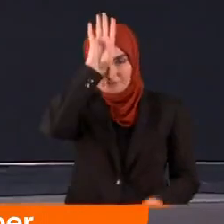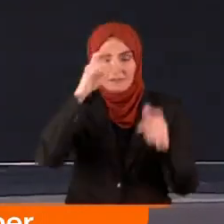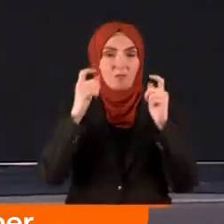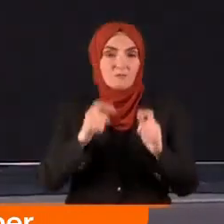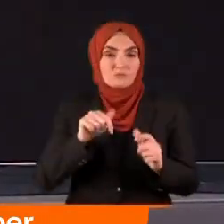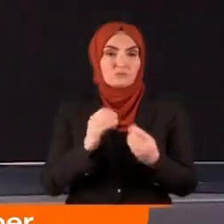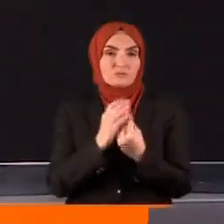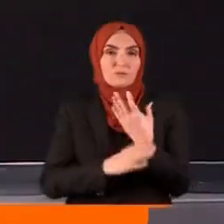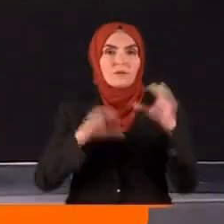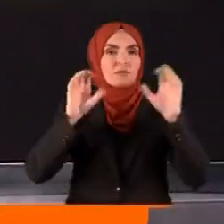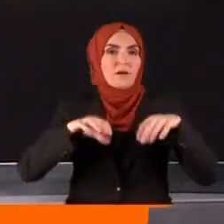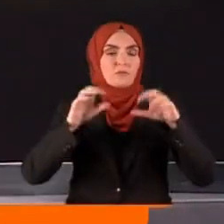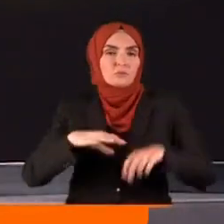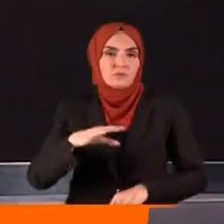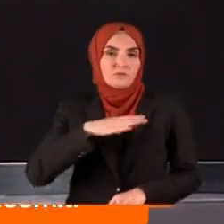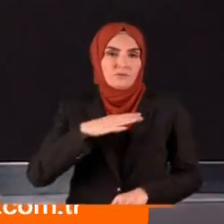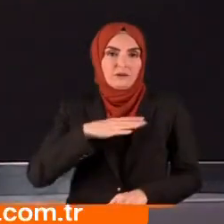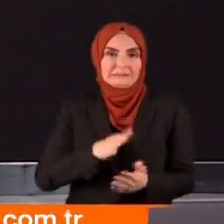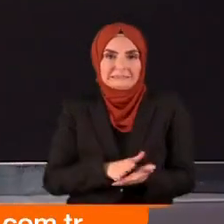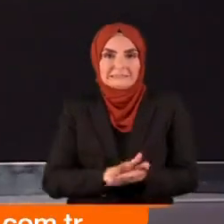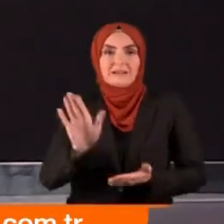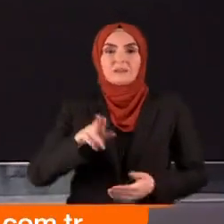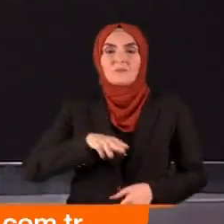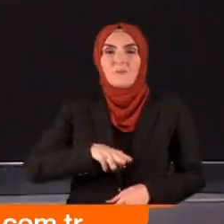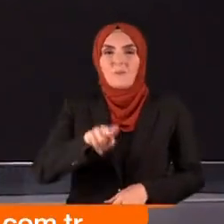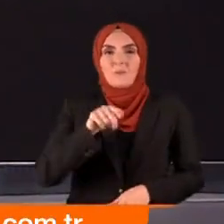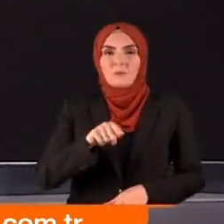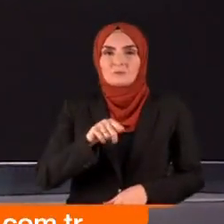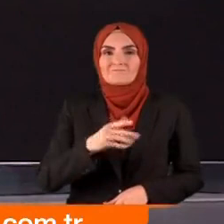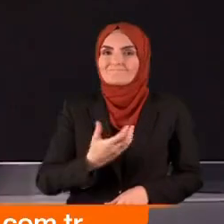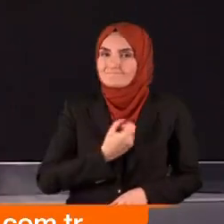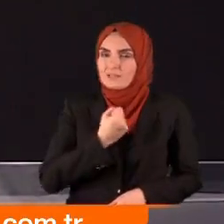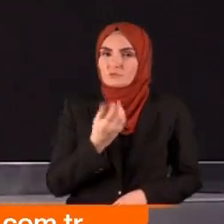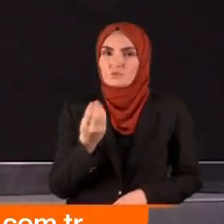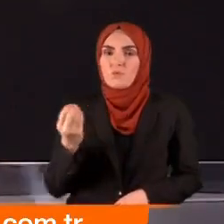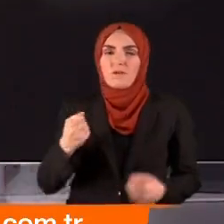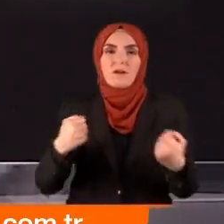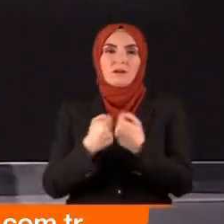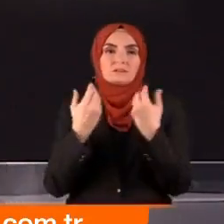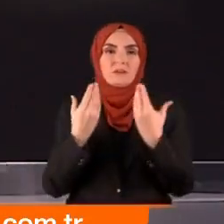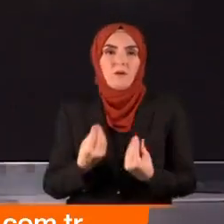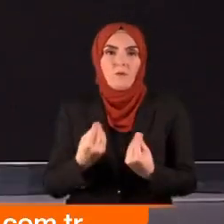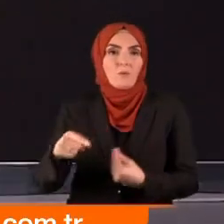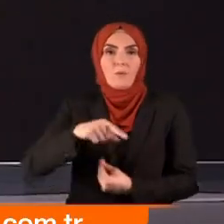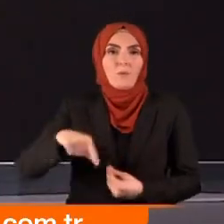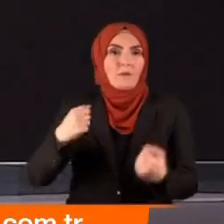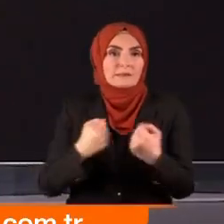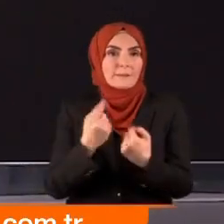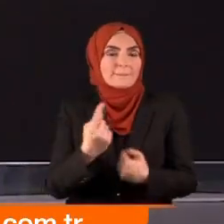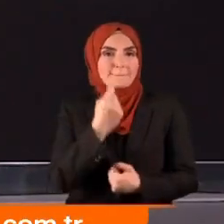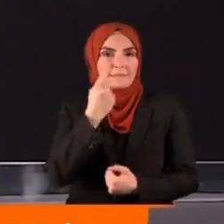İstanbul'da bu sabah sağanak yağmur vardı. Kayganlaşan yolda maalesef birçok kaza da yaşandı. Onlardan biri İstanbul